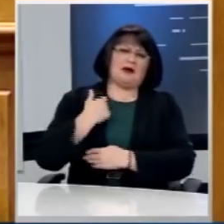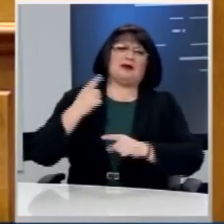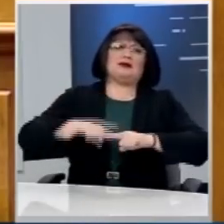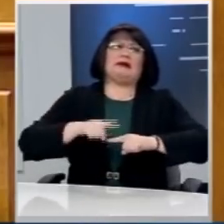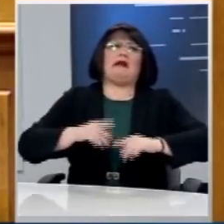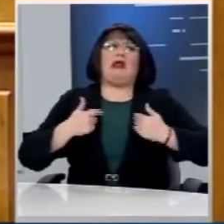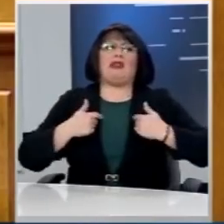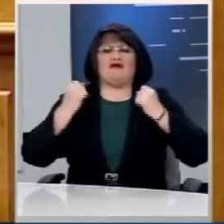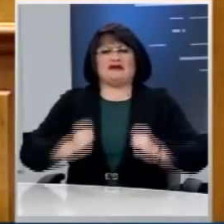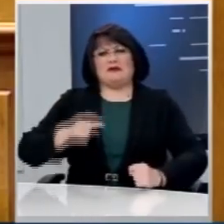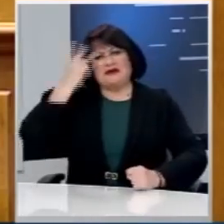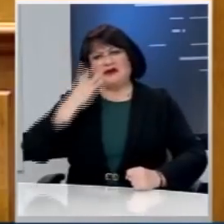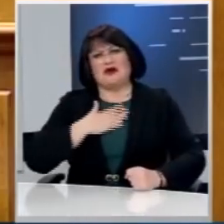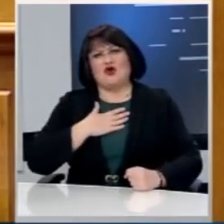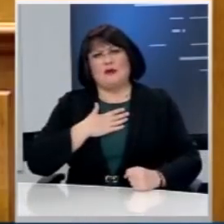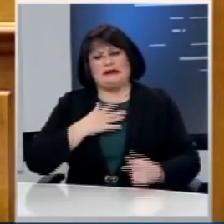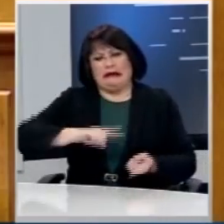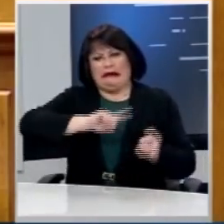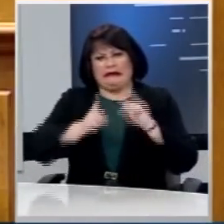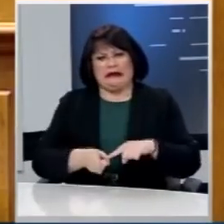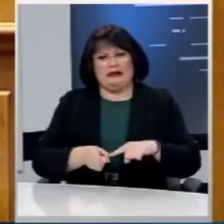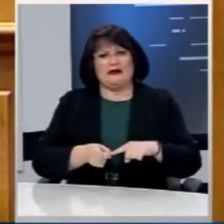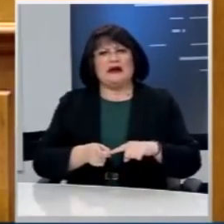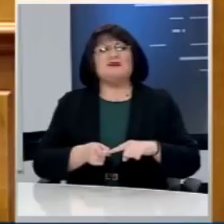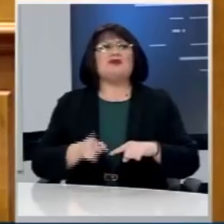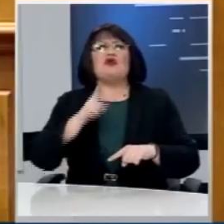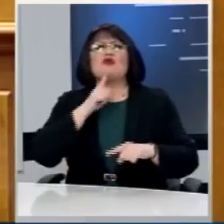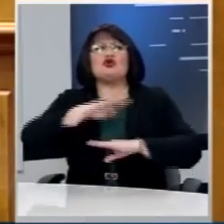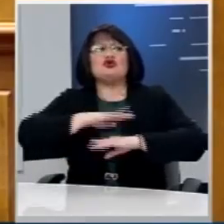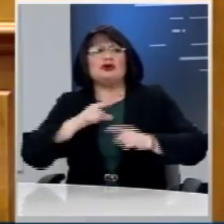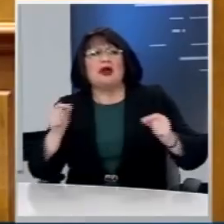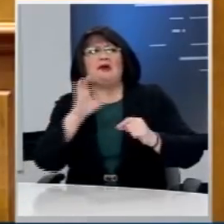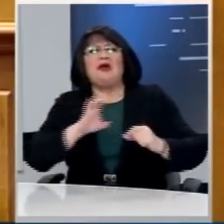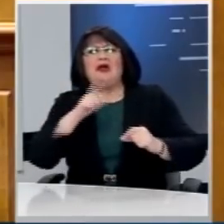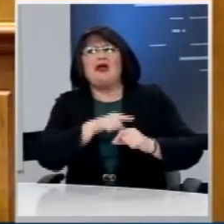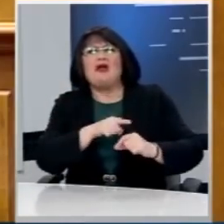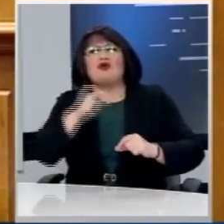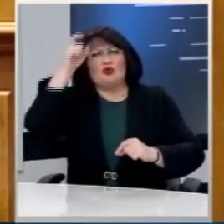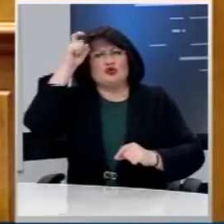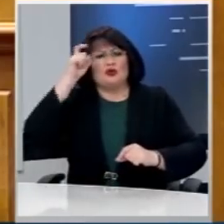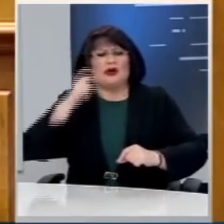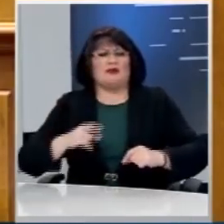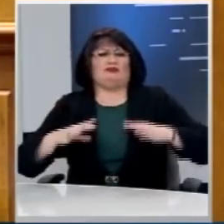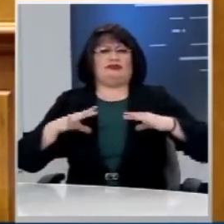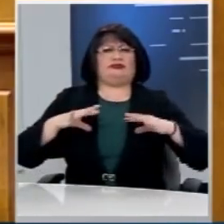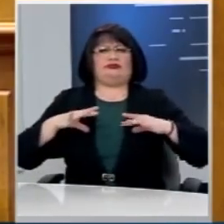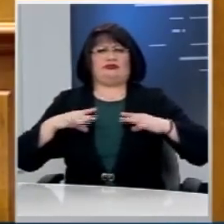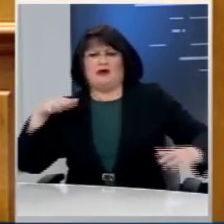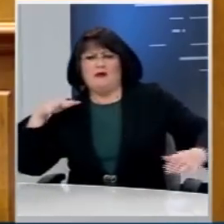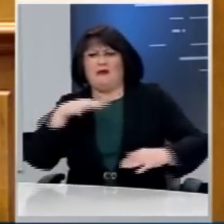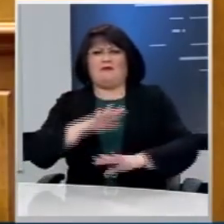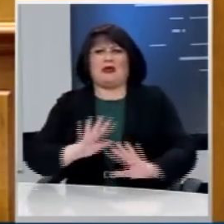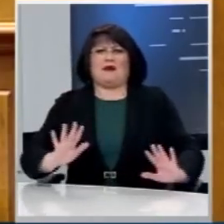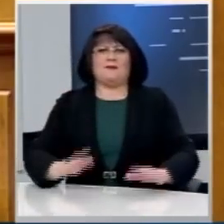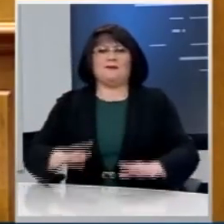δικαιωμάτων. Αντίθετα, αυτές οι ιμπεριαλιστικές συμμαχίες δίνουν αέρα στα πανιά αυτής της επιθετικότητας.